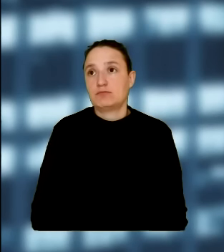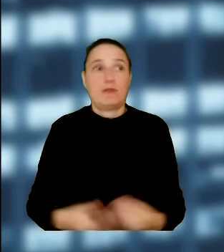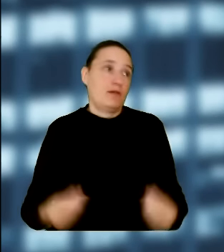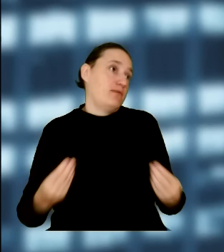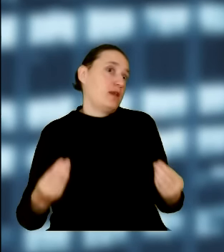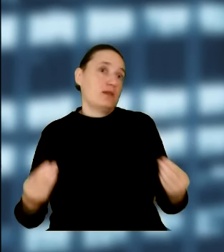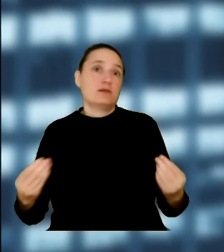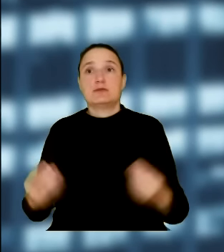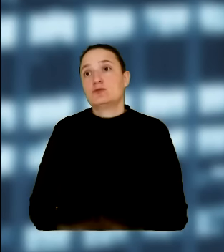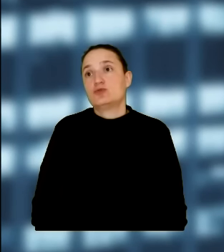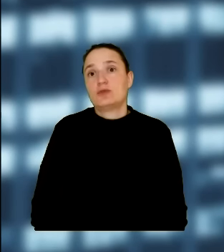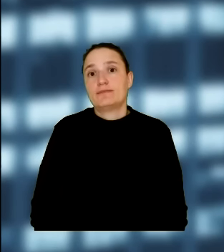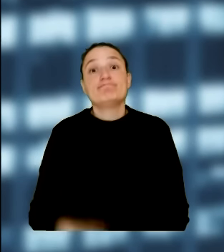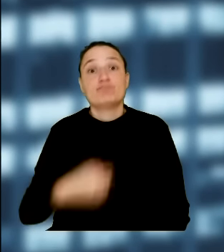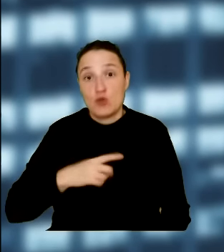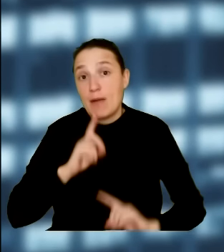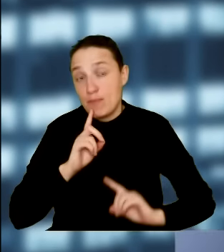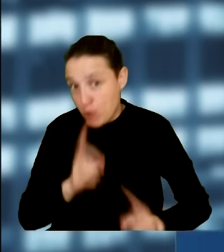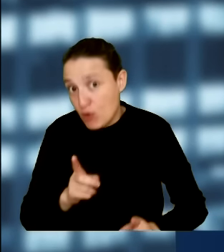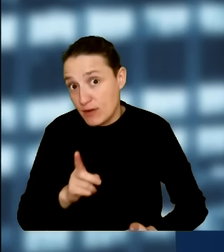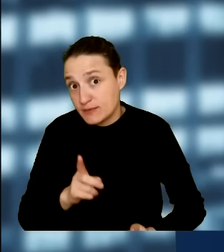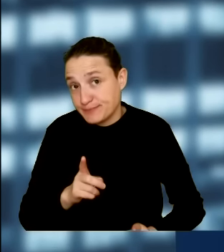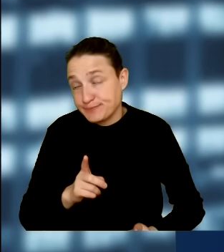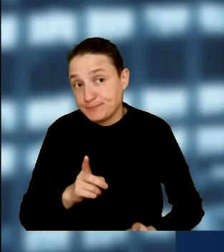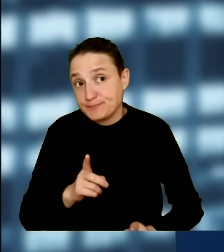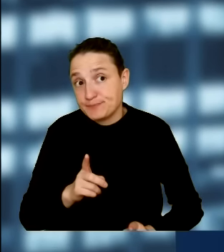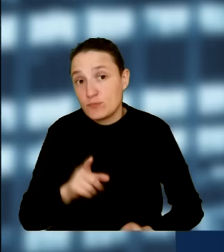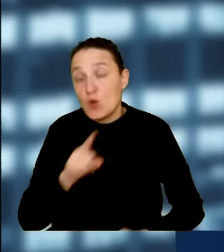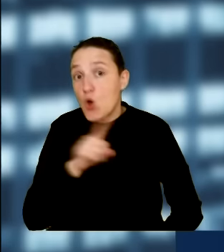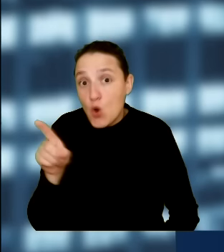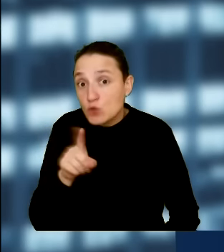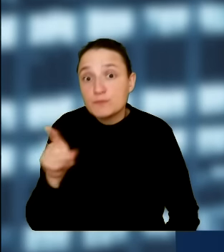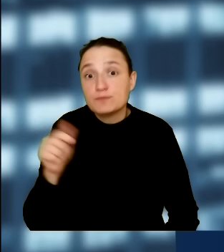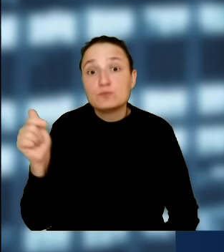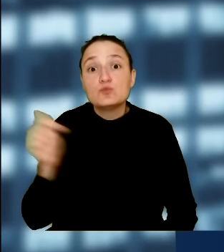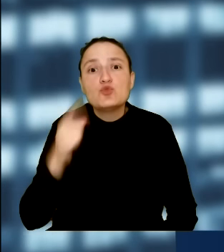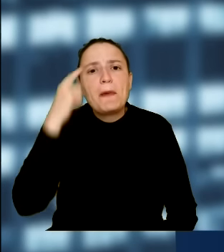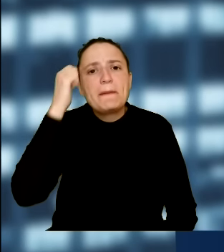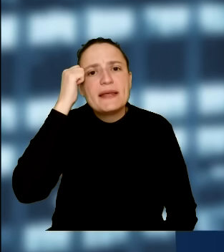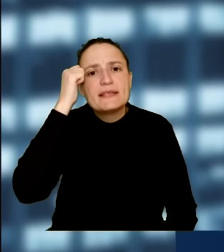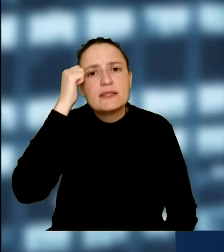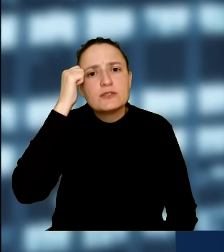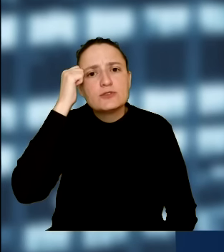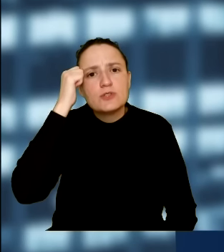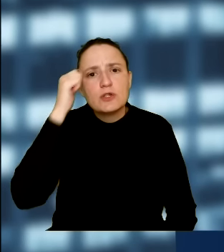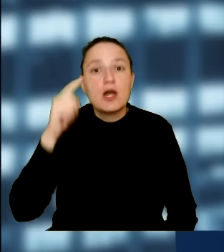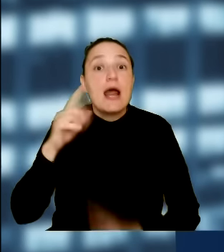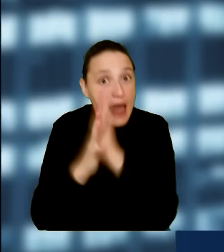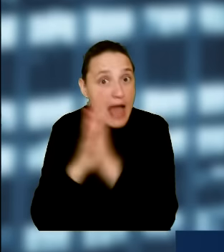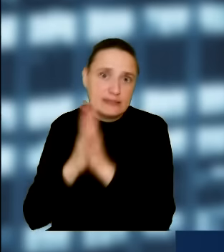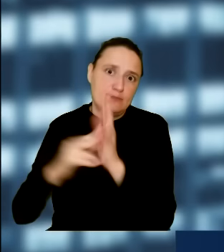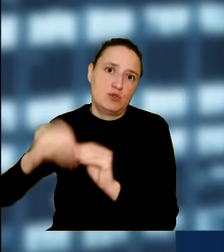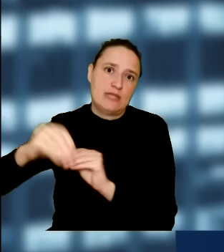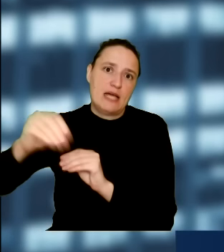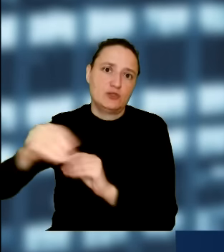Moja sugestia jest taka, czy mój wkład, żeby oni koniecznie pamiętali o zalesieniu. Zalesienie jest